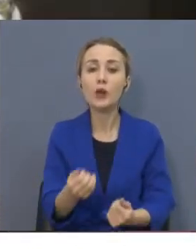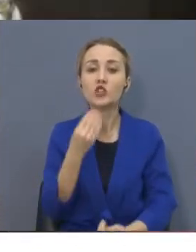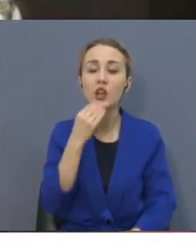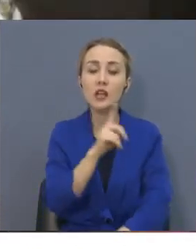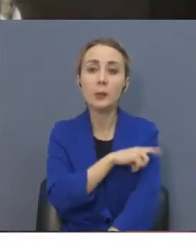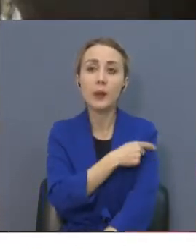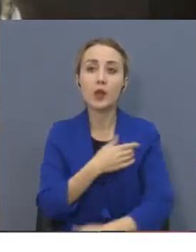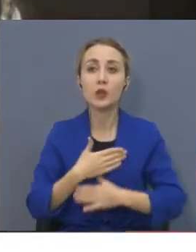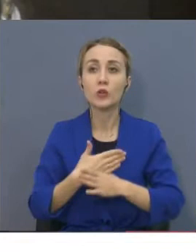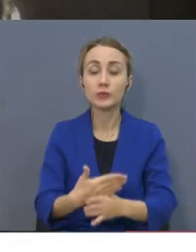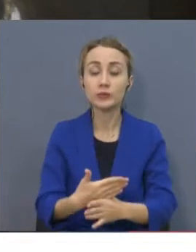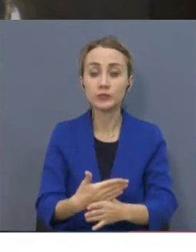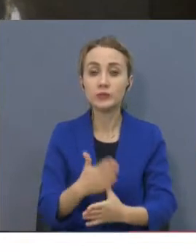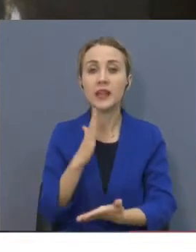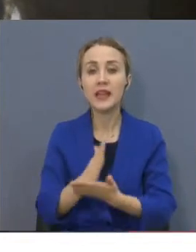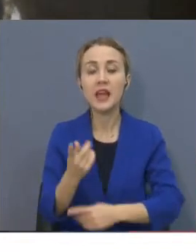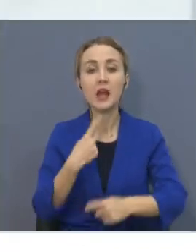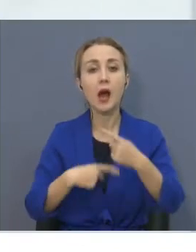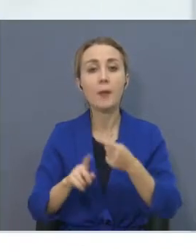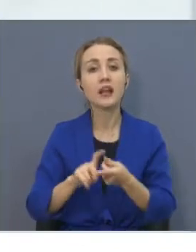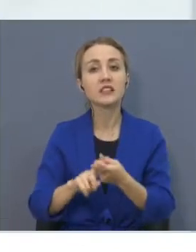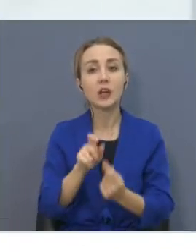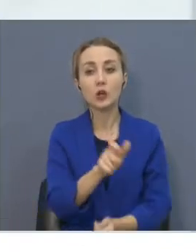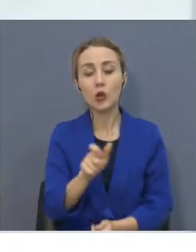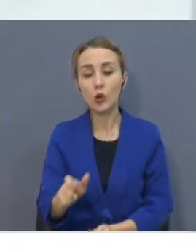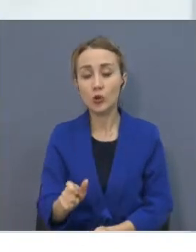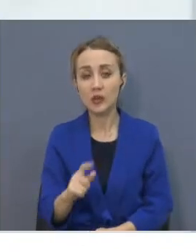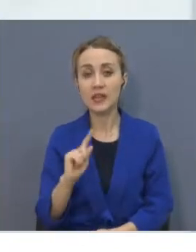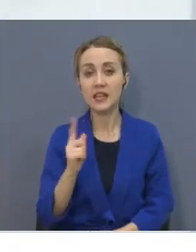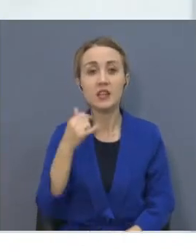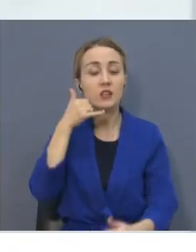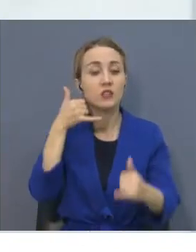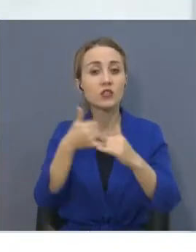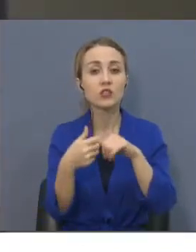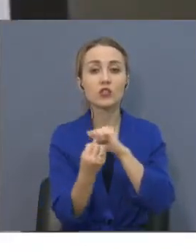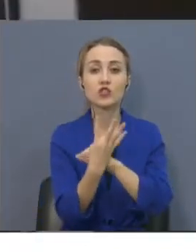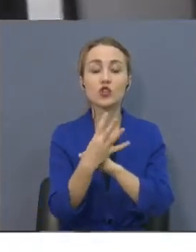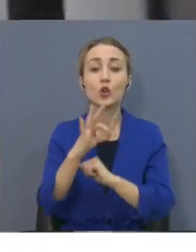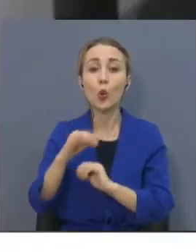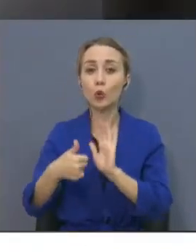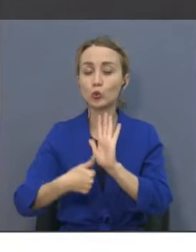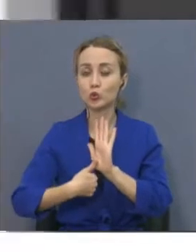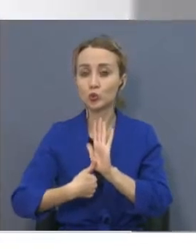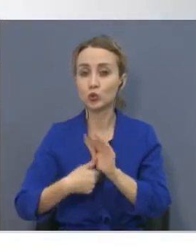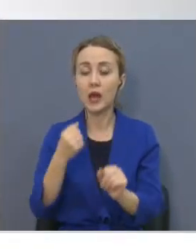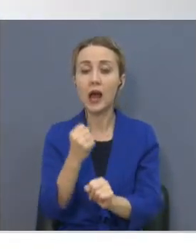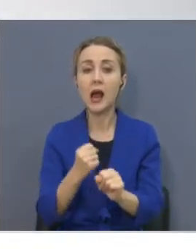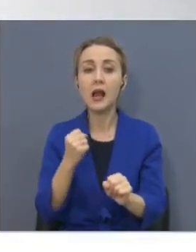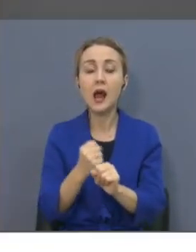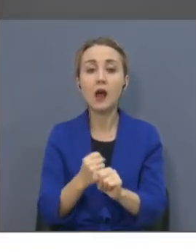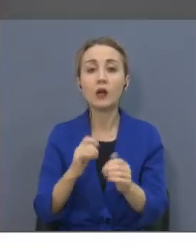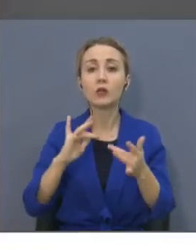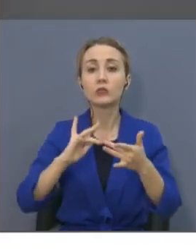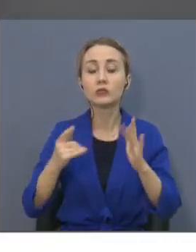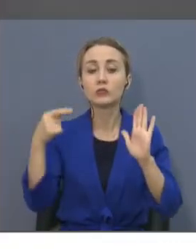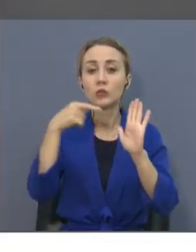медицинской помощи. При этом налажена обратная связь с населением. Действует единый контакт-центр по номеру 1406. Разработано мобильное приложение